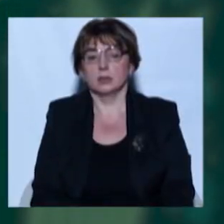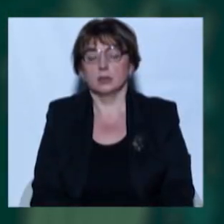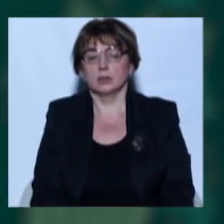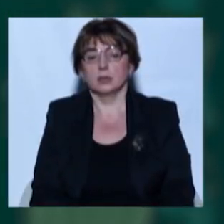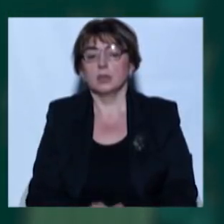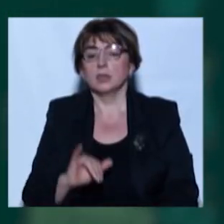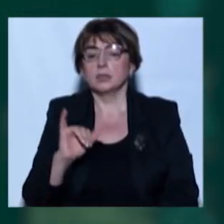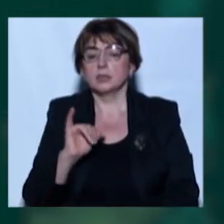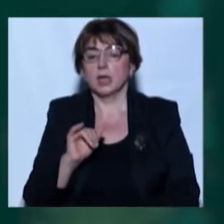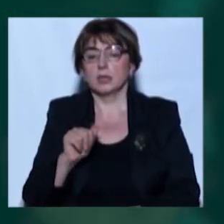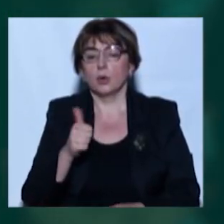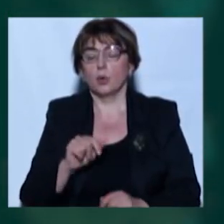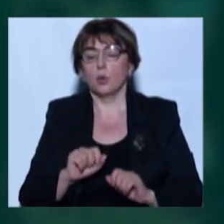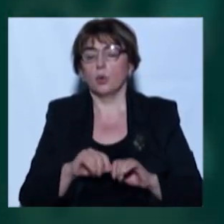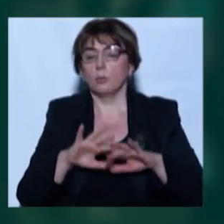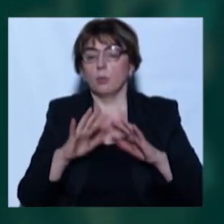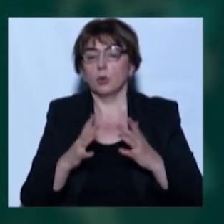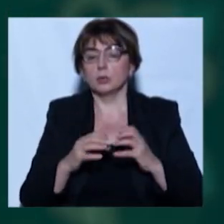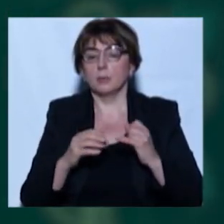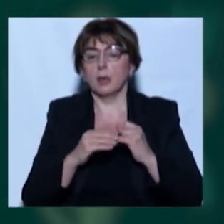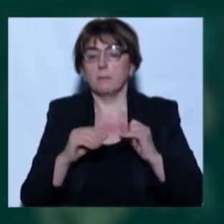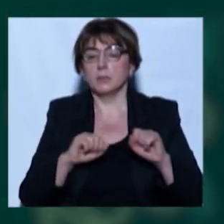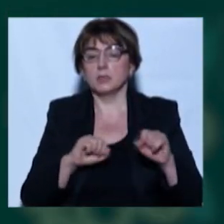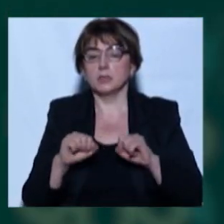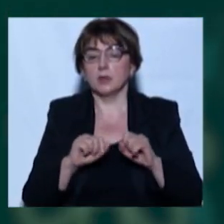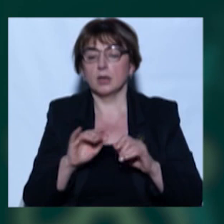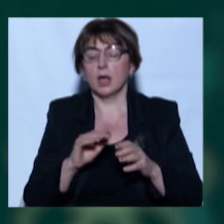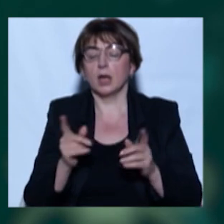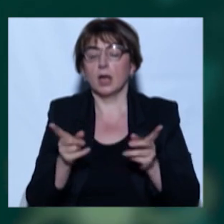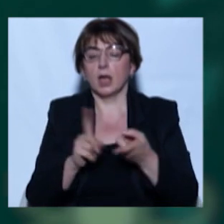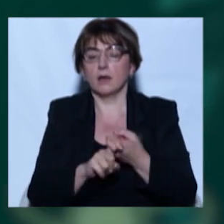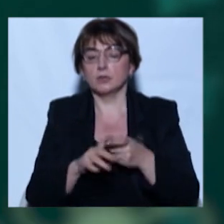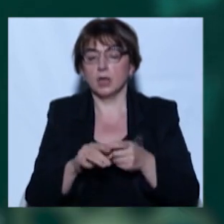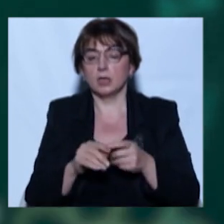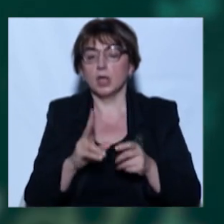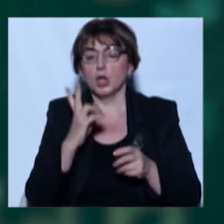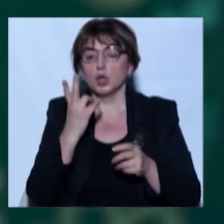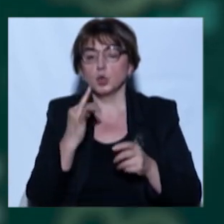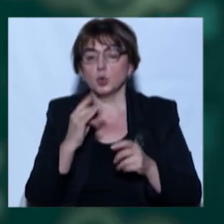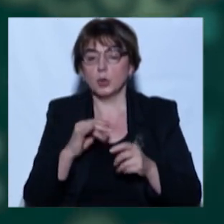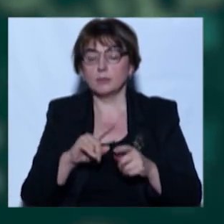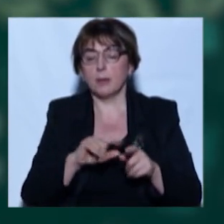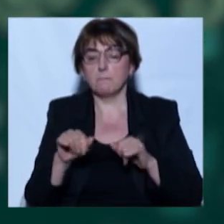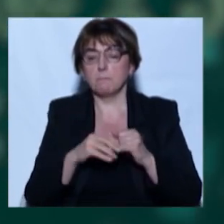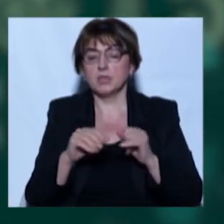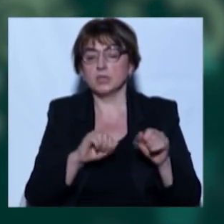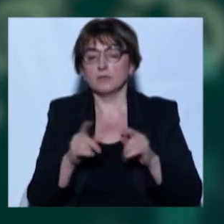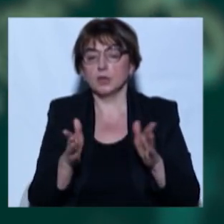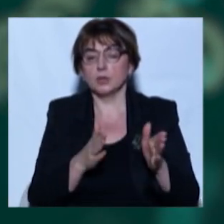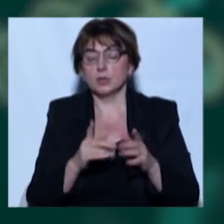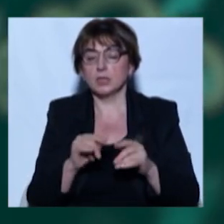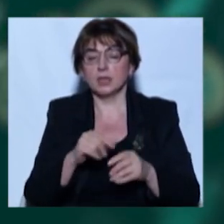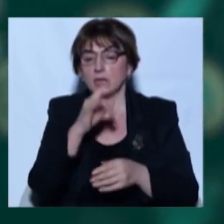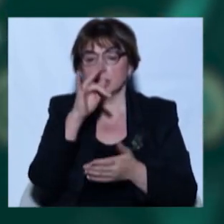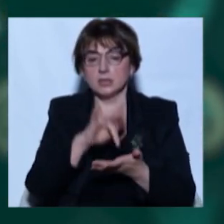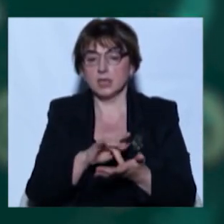სად და რატომ ხდება მიწისძვრები? რა კავშირია მიწისძვრასა და ცუნამის შორის? რა არის მიწისძვრის